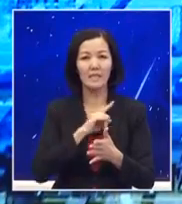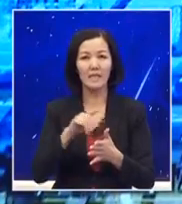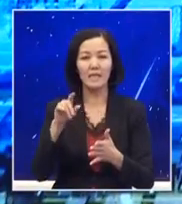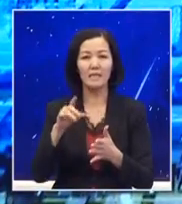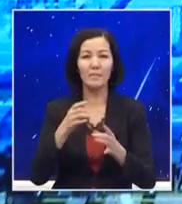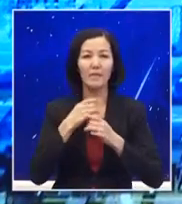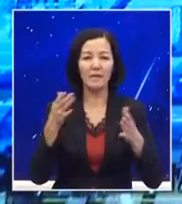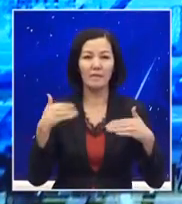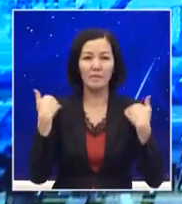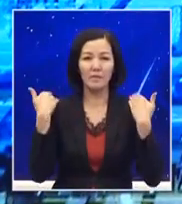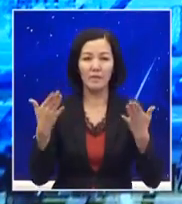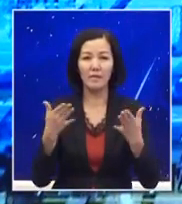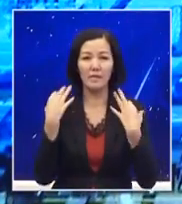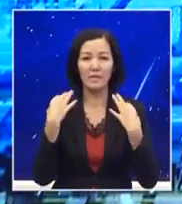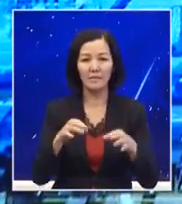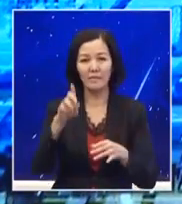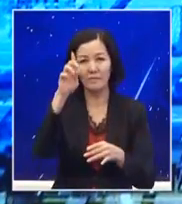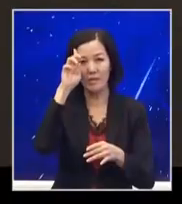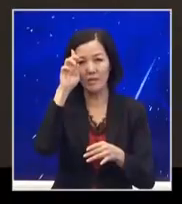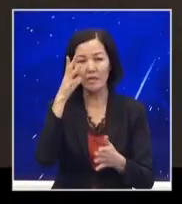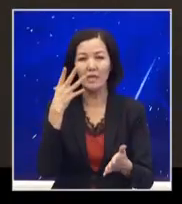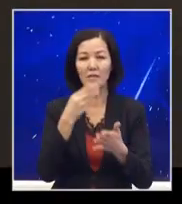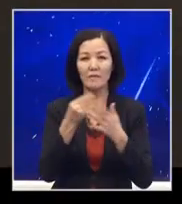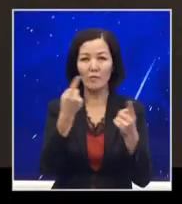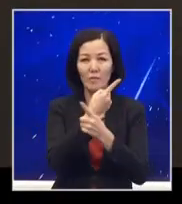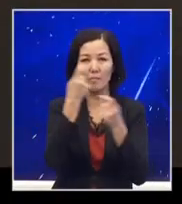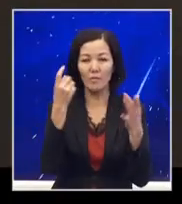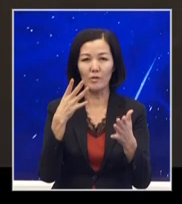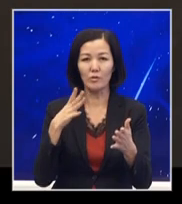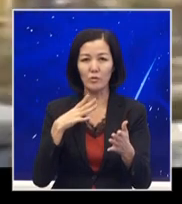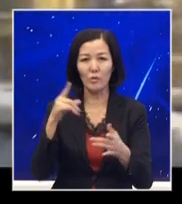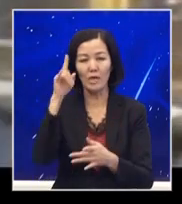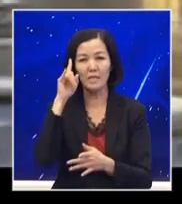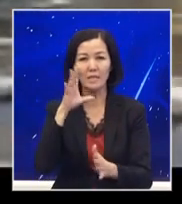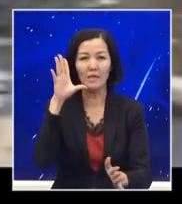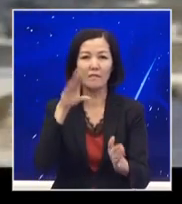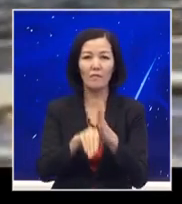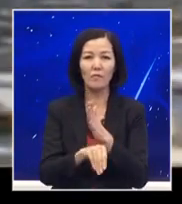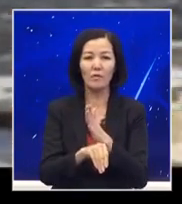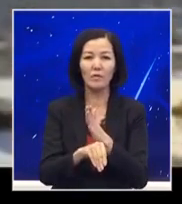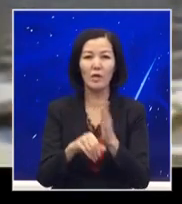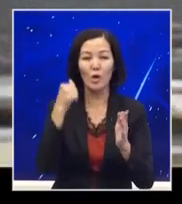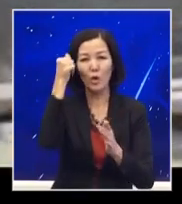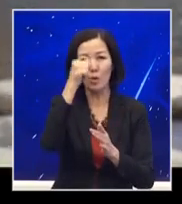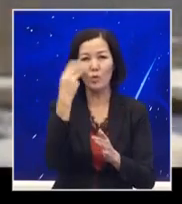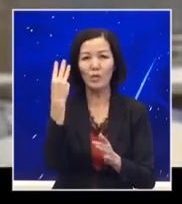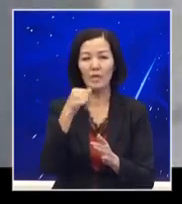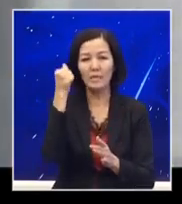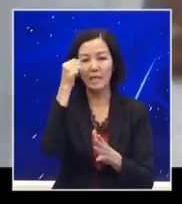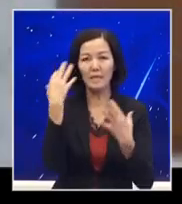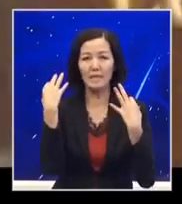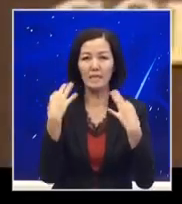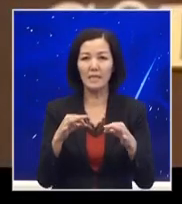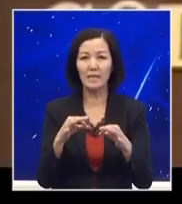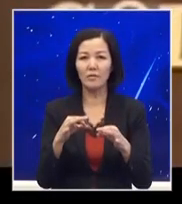страны. В своем обращении, опубликованном на сайте, он отметил, что казахстанцы входят в год 30-летия независимости.